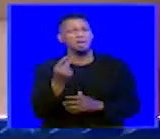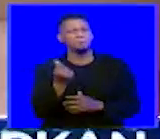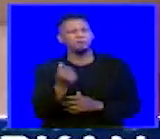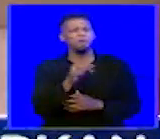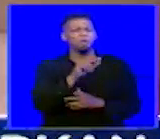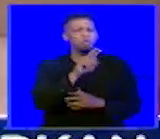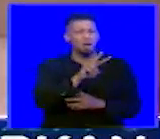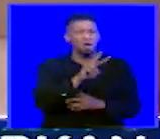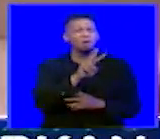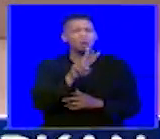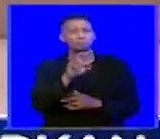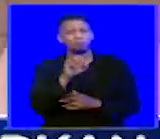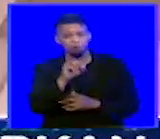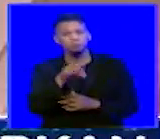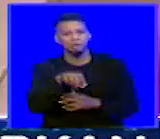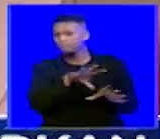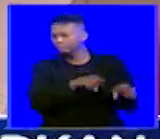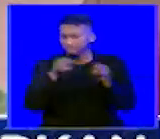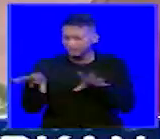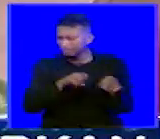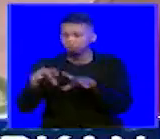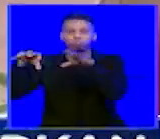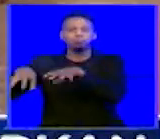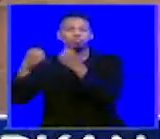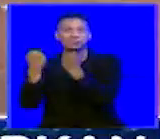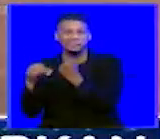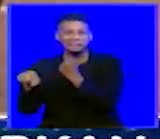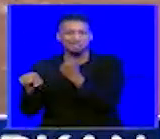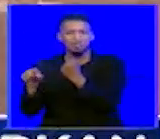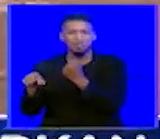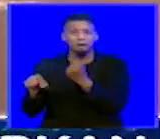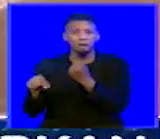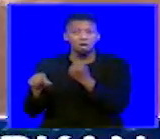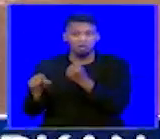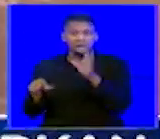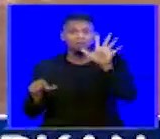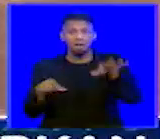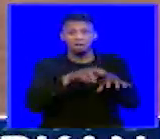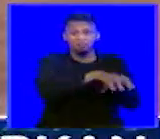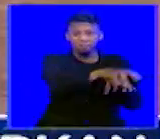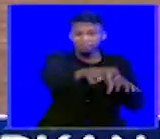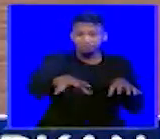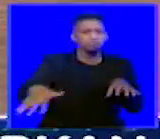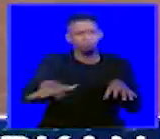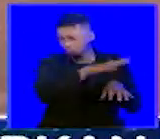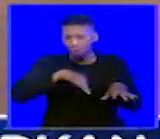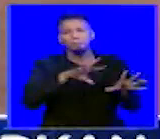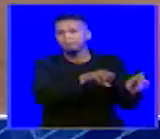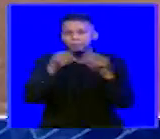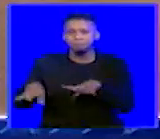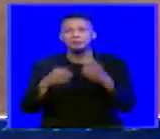Kampung Melayu ini menyediakan sekitar 5 tempat pengungsian, namun mereka tetap dengan protokol kesehatan, diantaranya dengan kapasitas